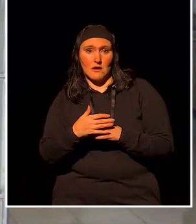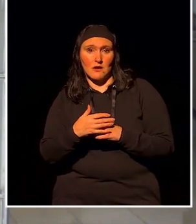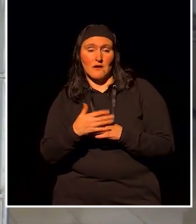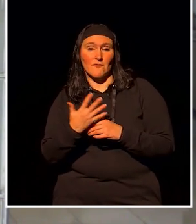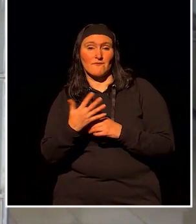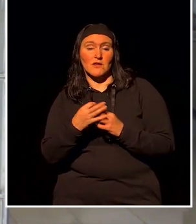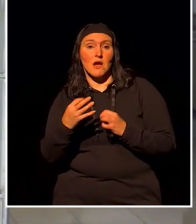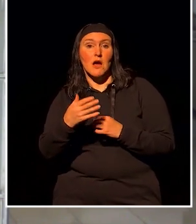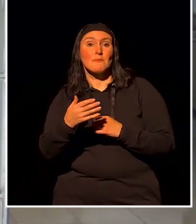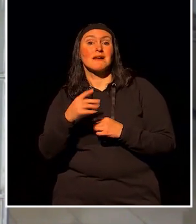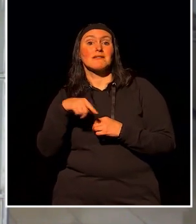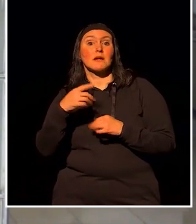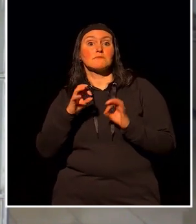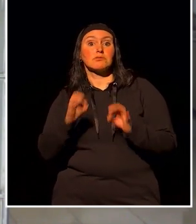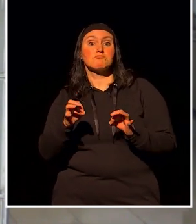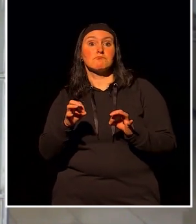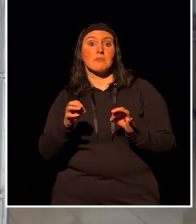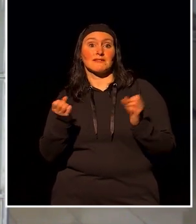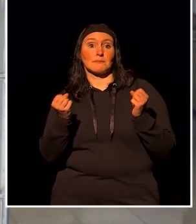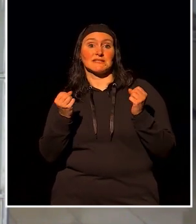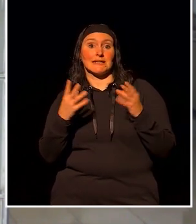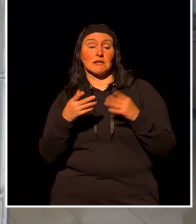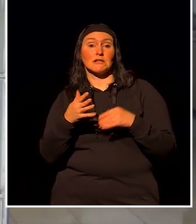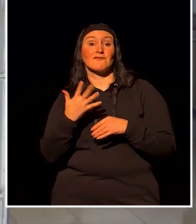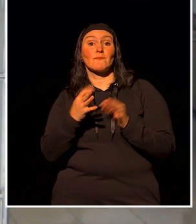dann auch heißt, dass die Problematik